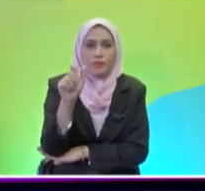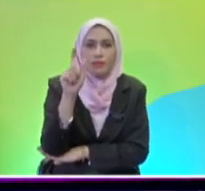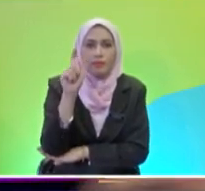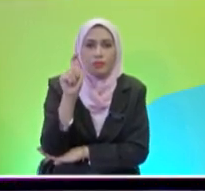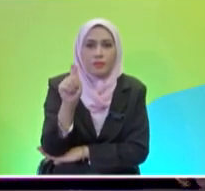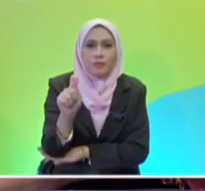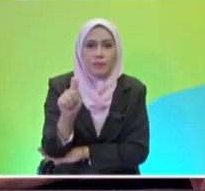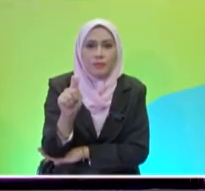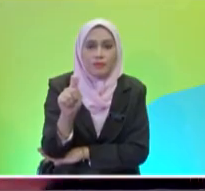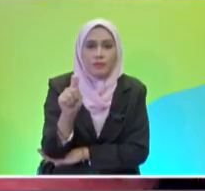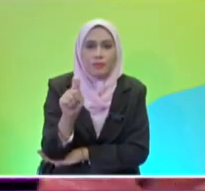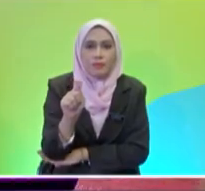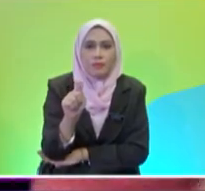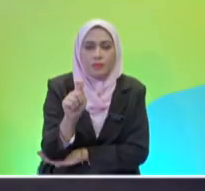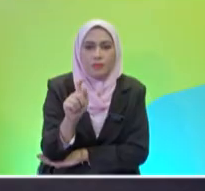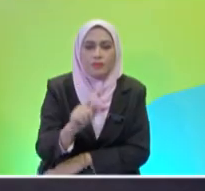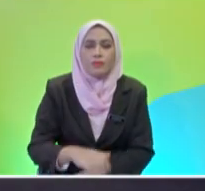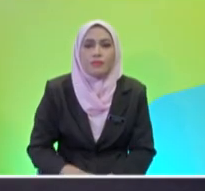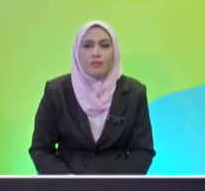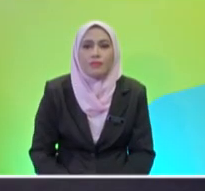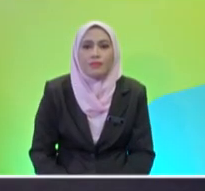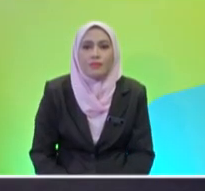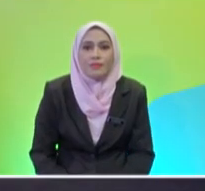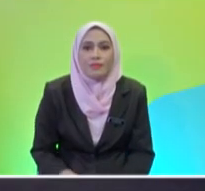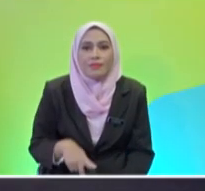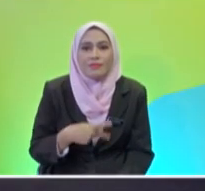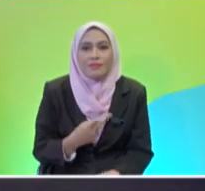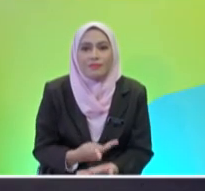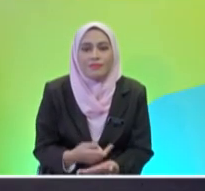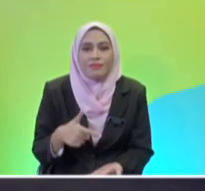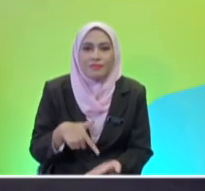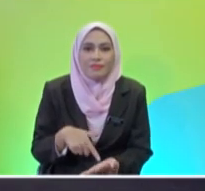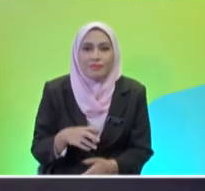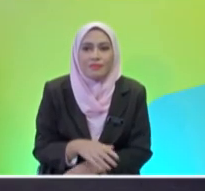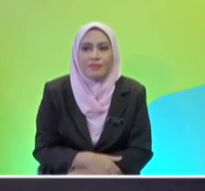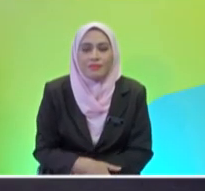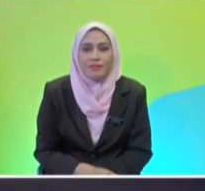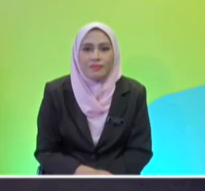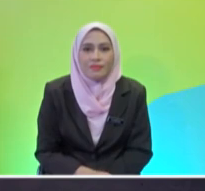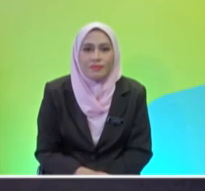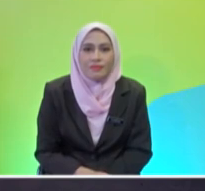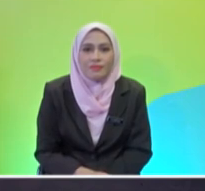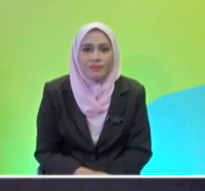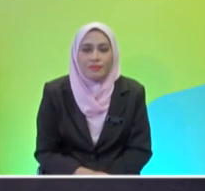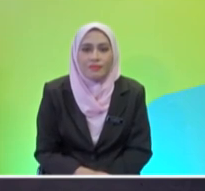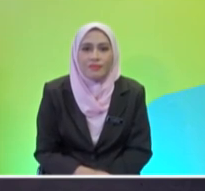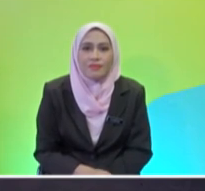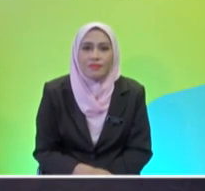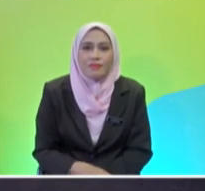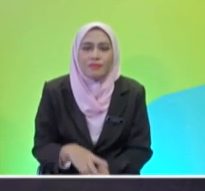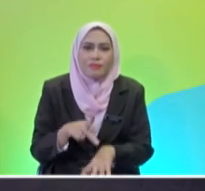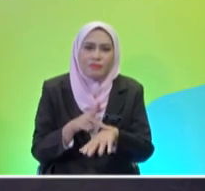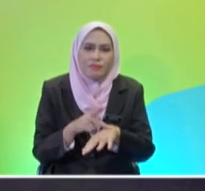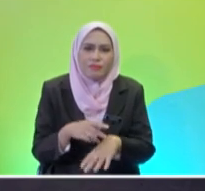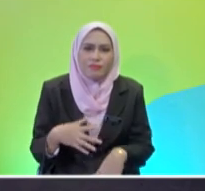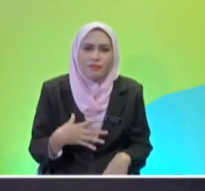U-U-L-A-T. Alah, terjatuh pula. Tapi cikgu, sebenarnya kita dah eja tadi cikgu. Pepatung ni dia suka berterbangan. Jadi kita